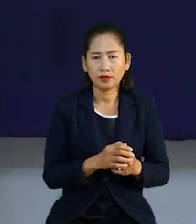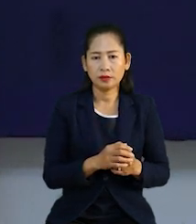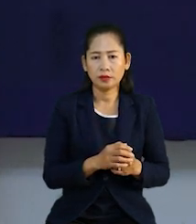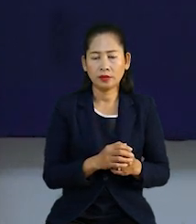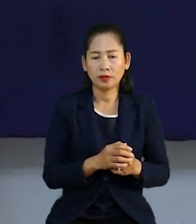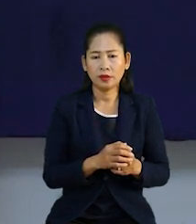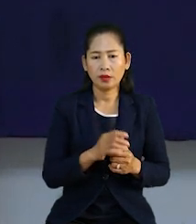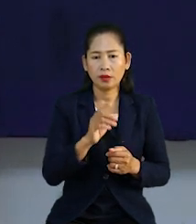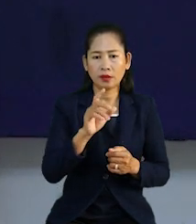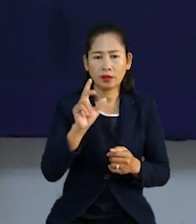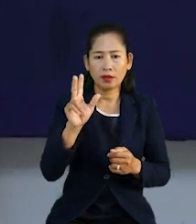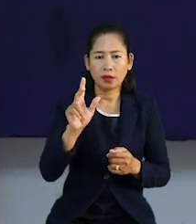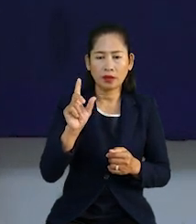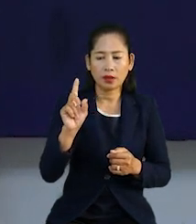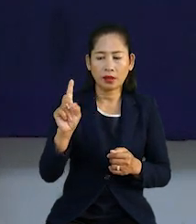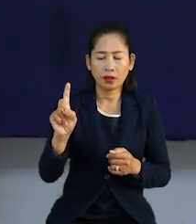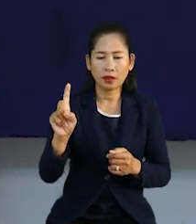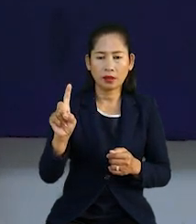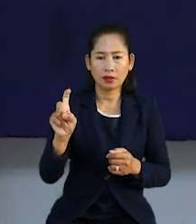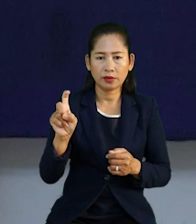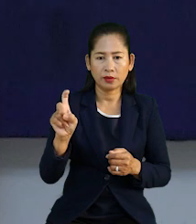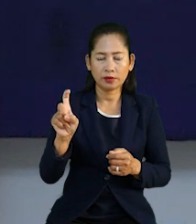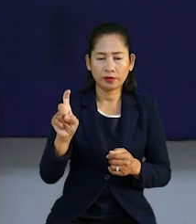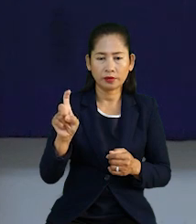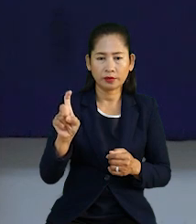khó chập hết dựng chỗ cổ.